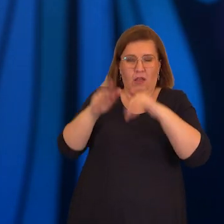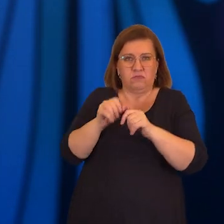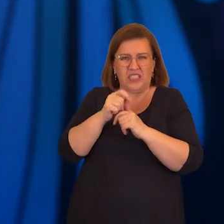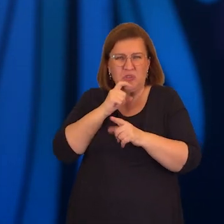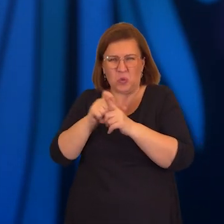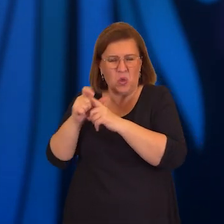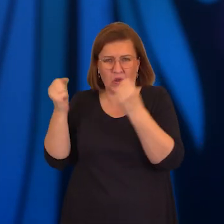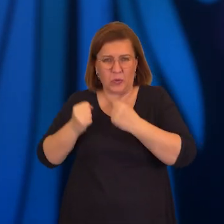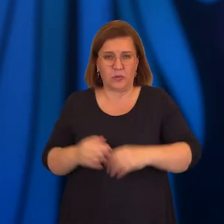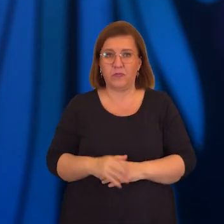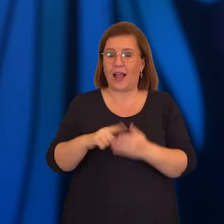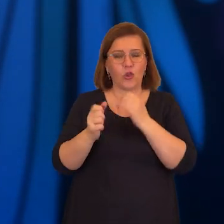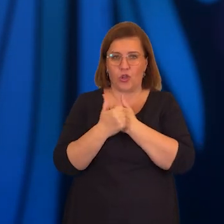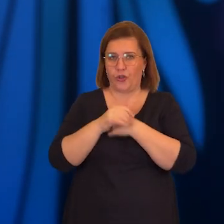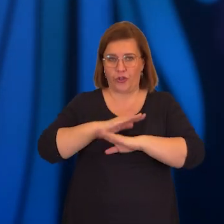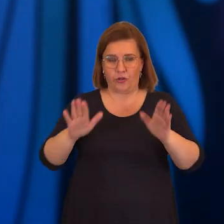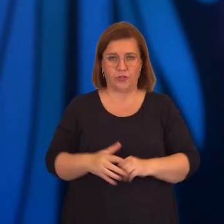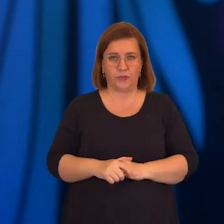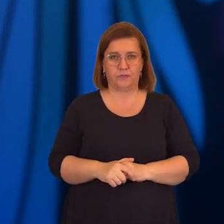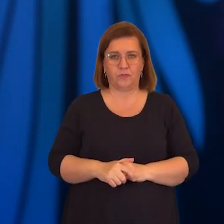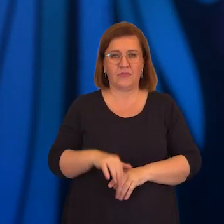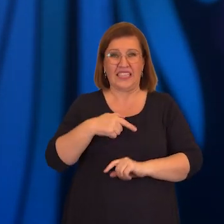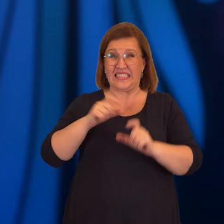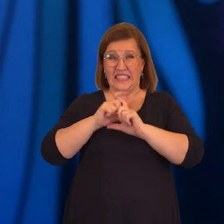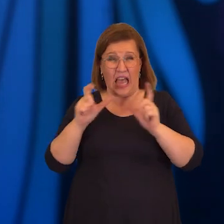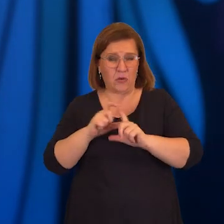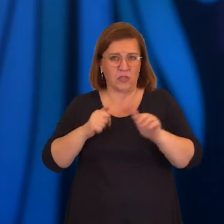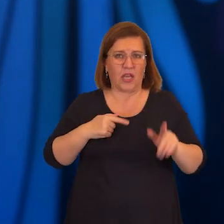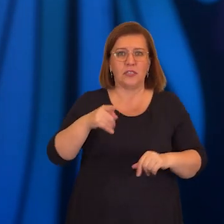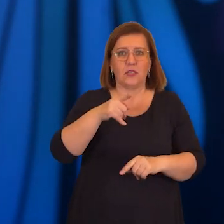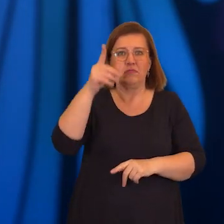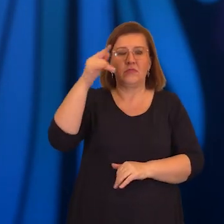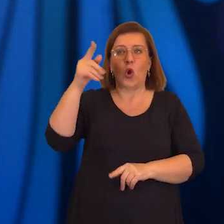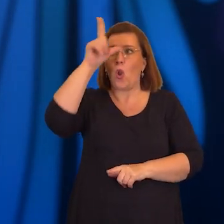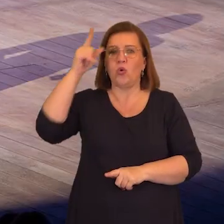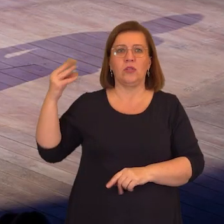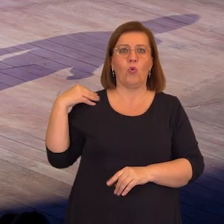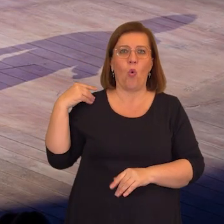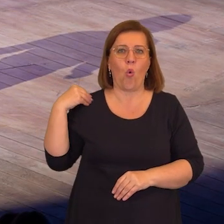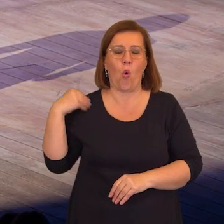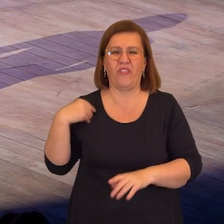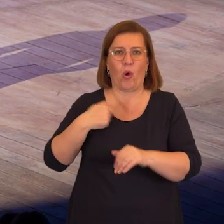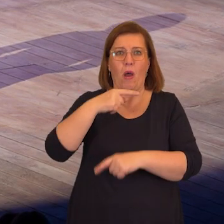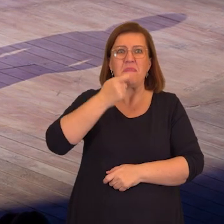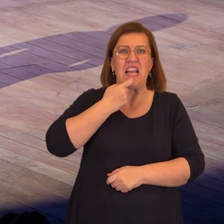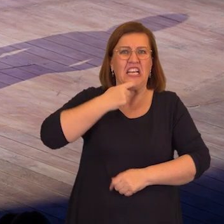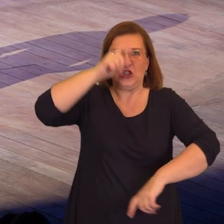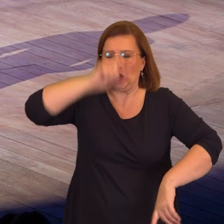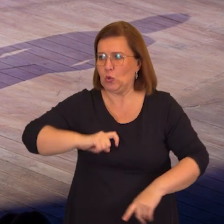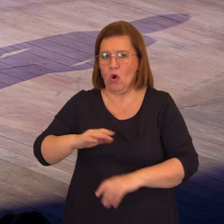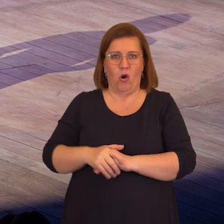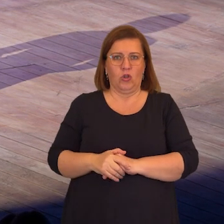to tu chodzi. My wszędzie słyszymy, że plastik to zło. Hannibal Lecter